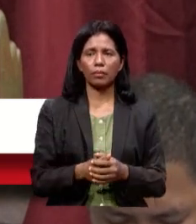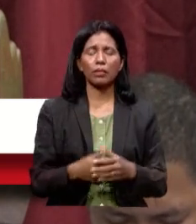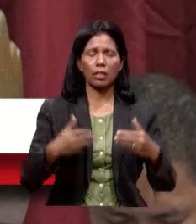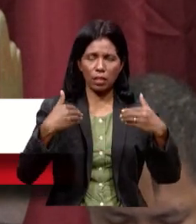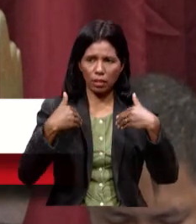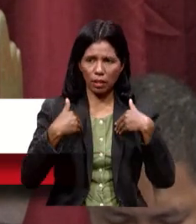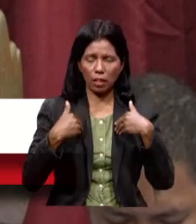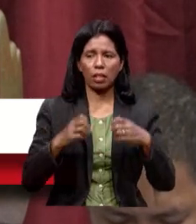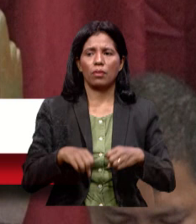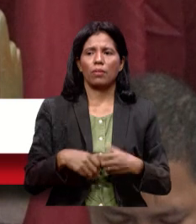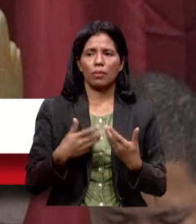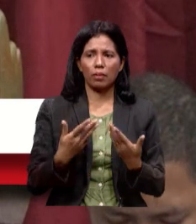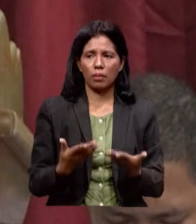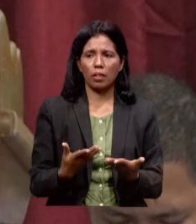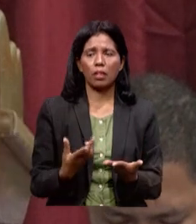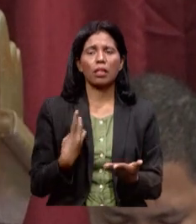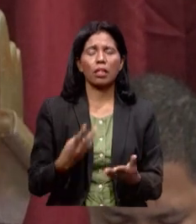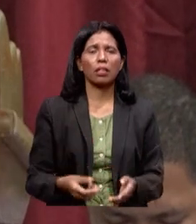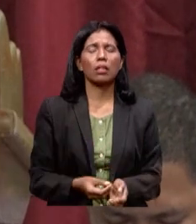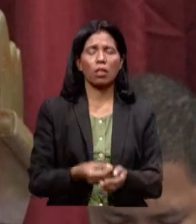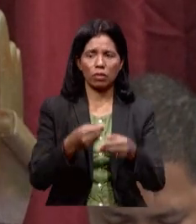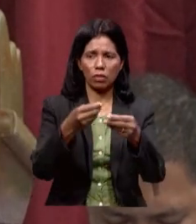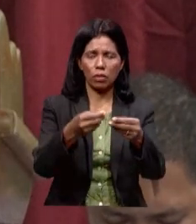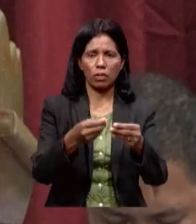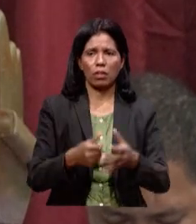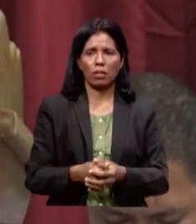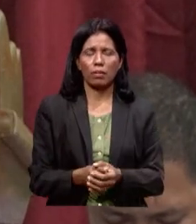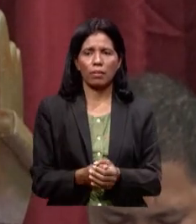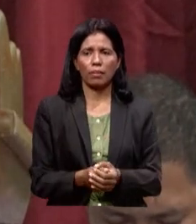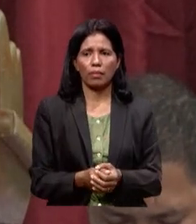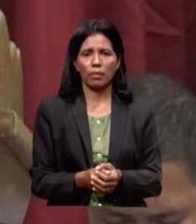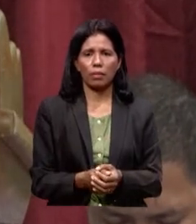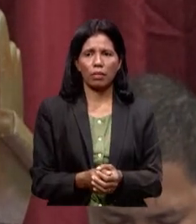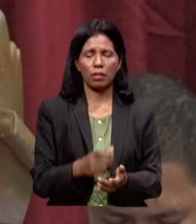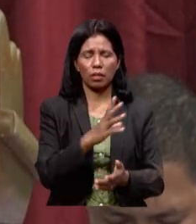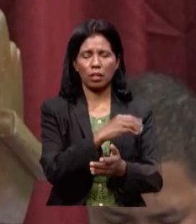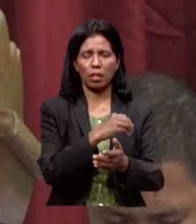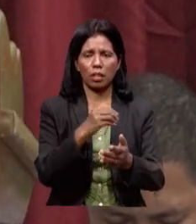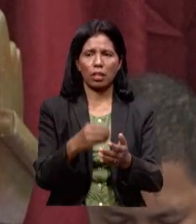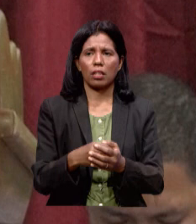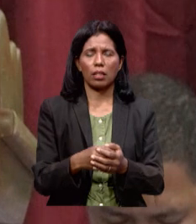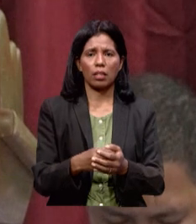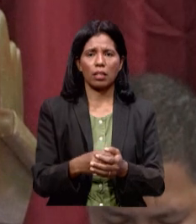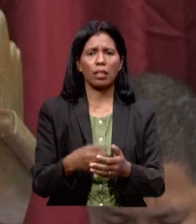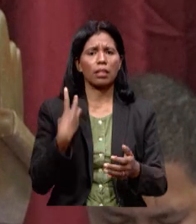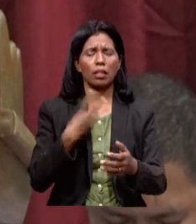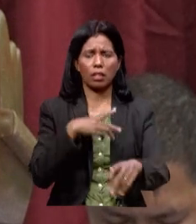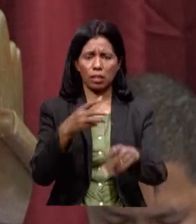maka koinsar ita optimaliza itania produksan railara. Ita ni potensialnya para lah